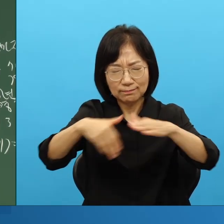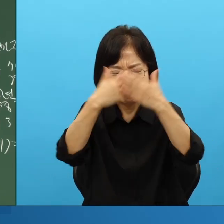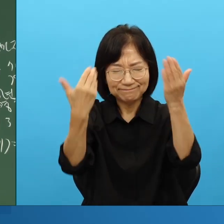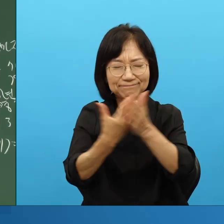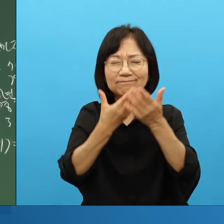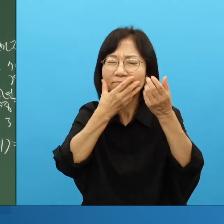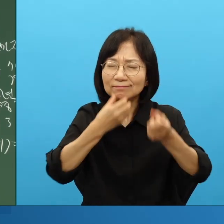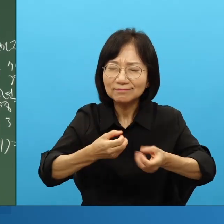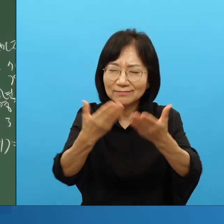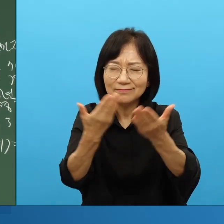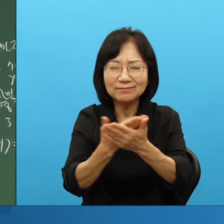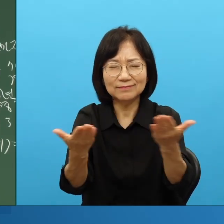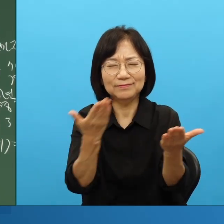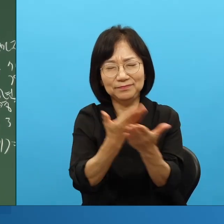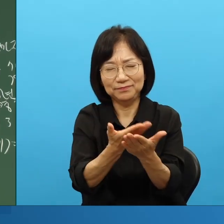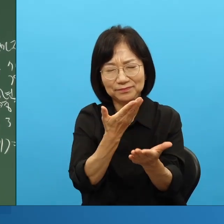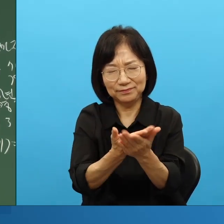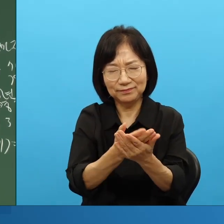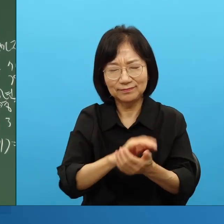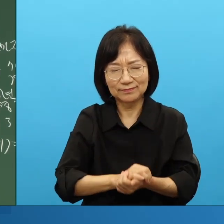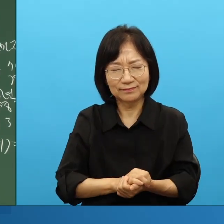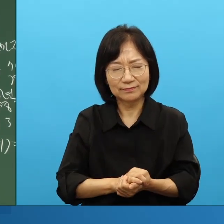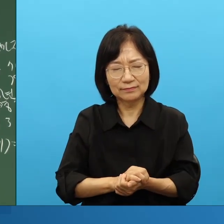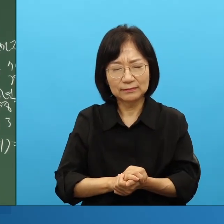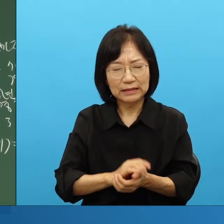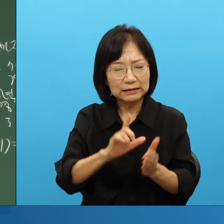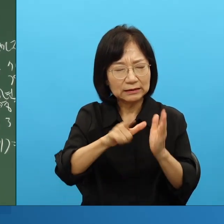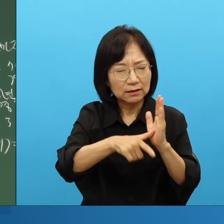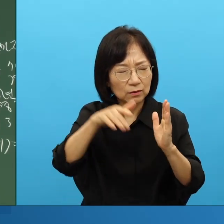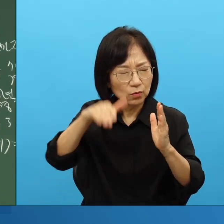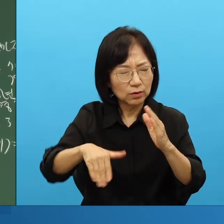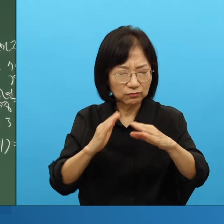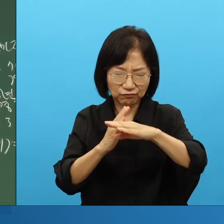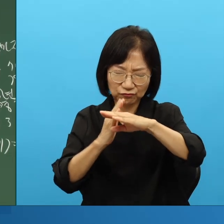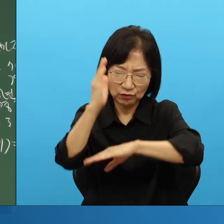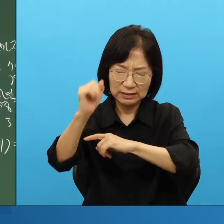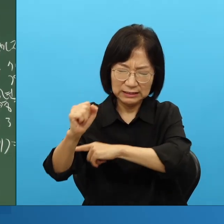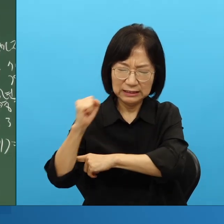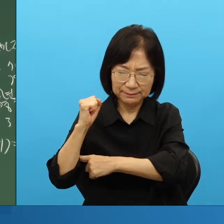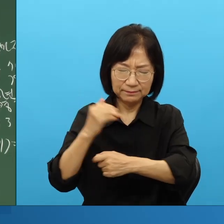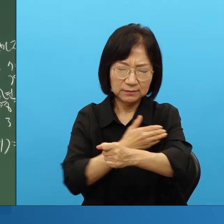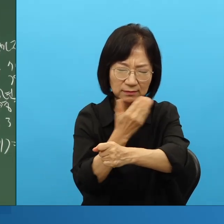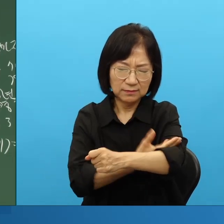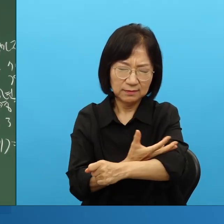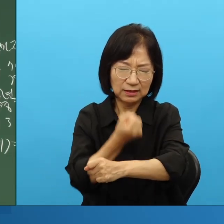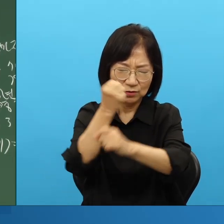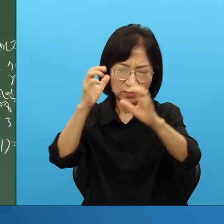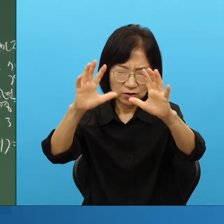주옵소서. 하나님의 시공간 초월하는 능력으로 온 세계 살리게 해